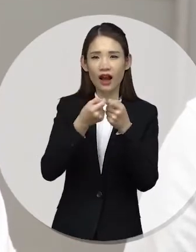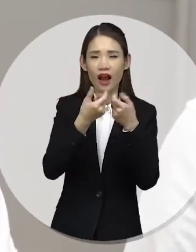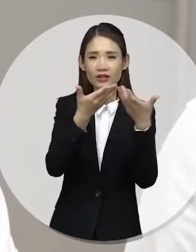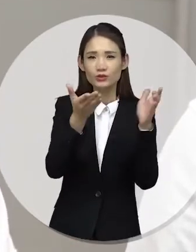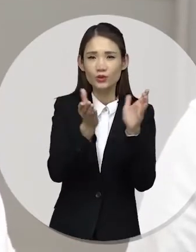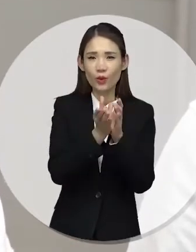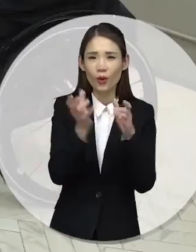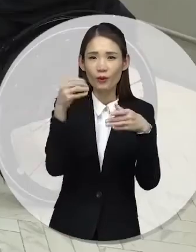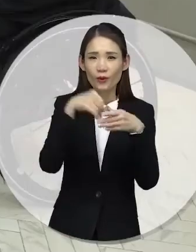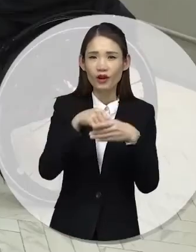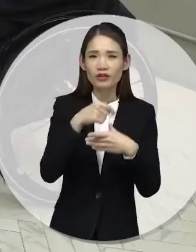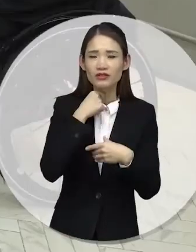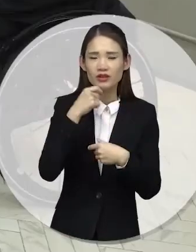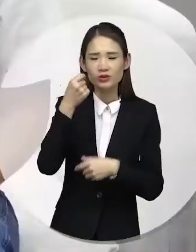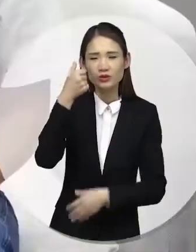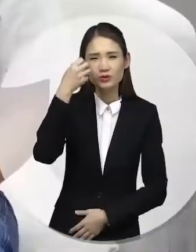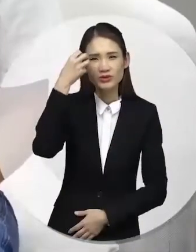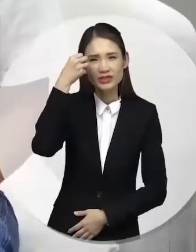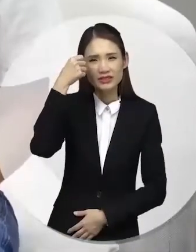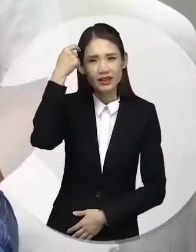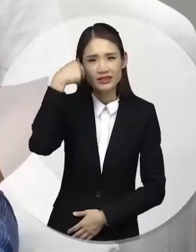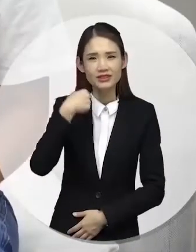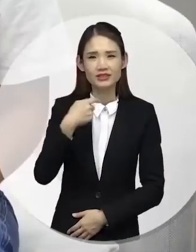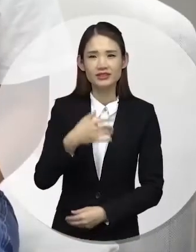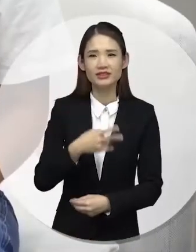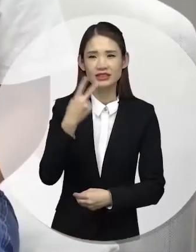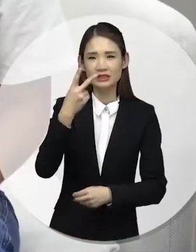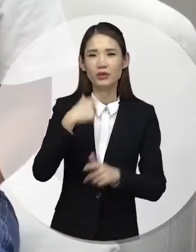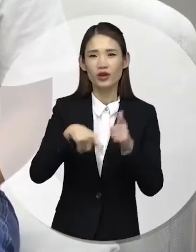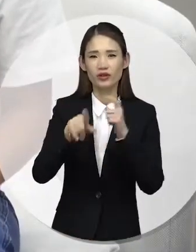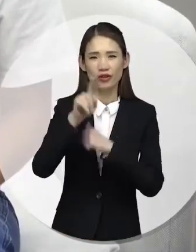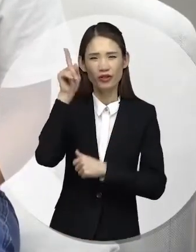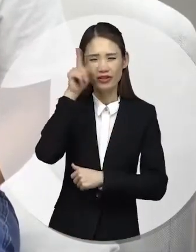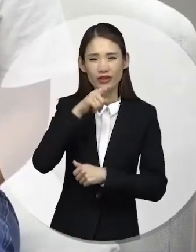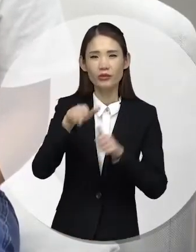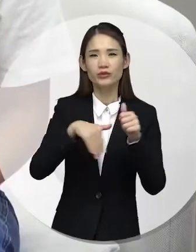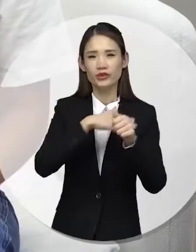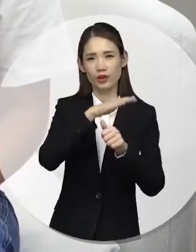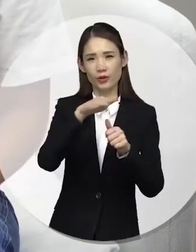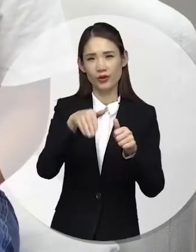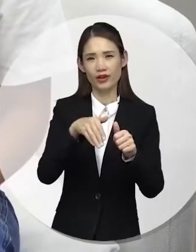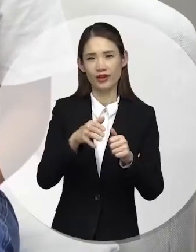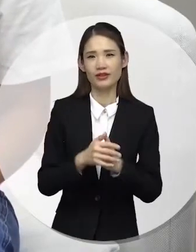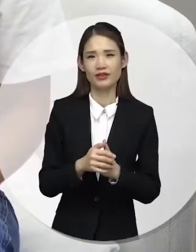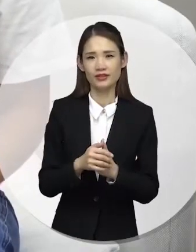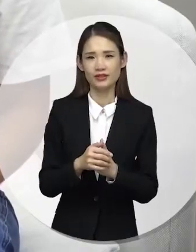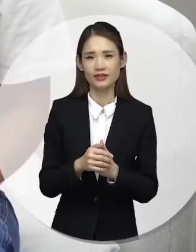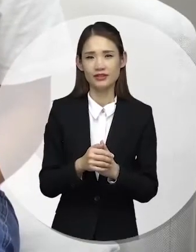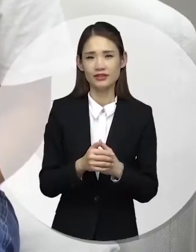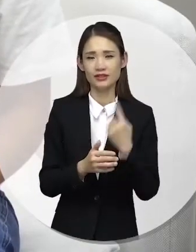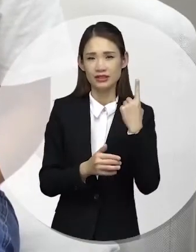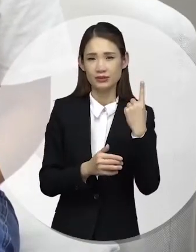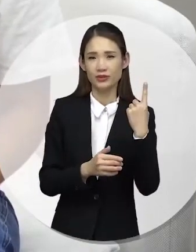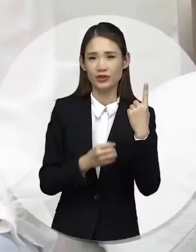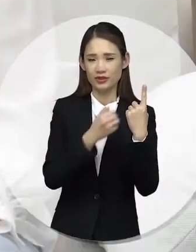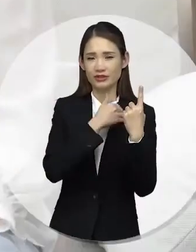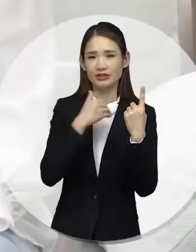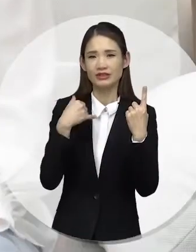했던 사람들도 그림이 이상해져요. 그래도 2번이 더 최악이라고 생각을 하는 게